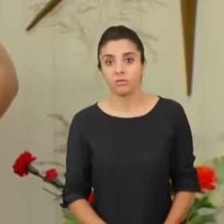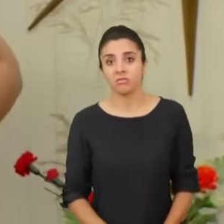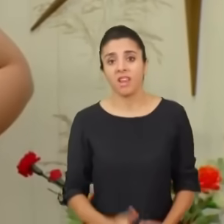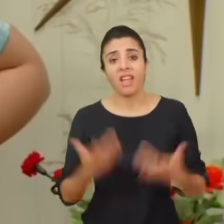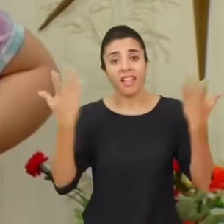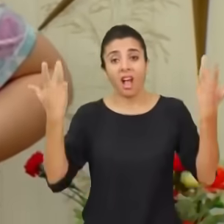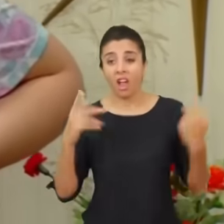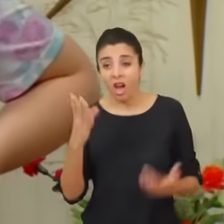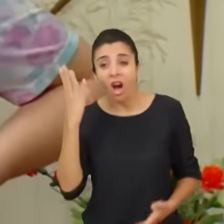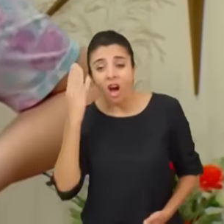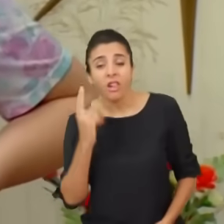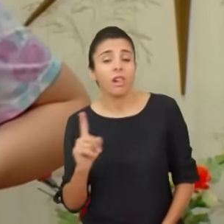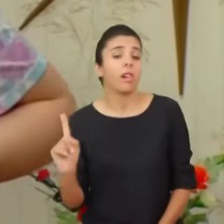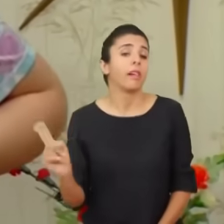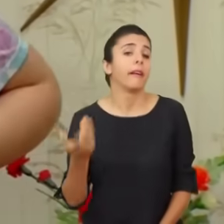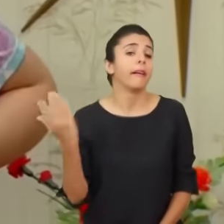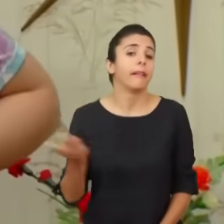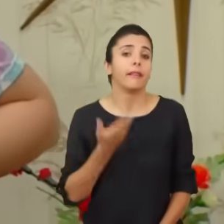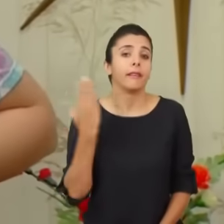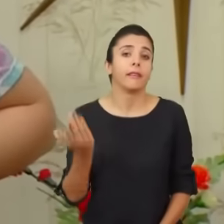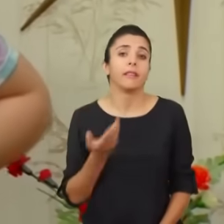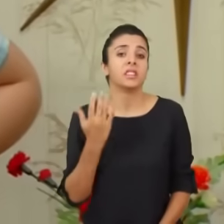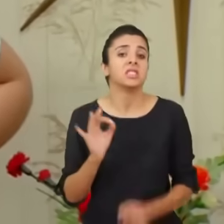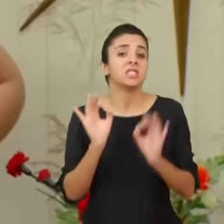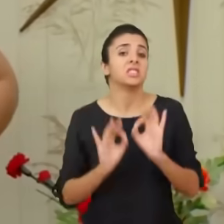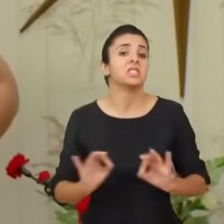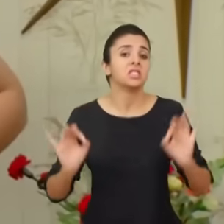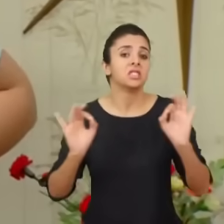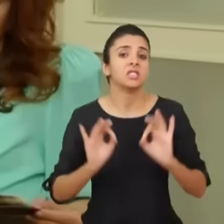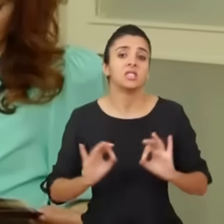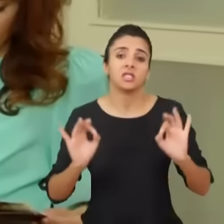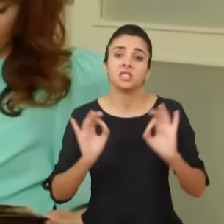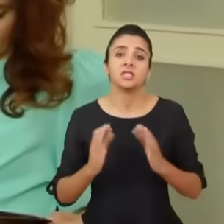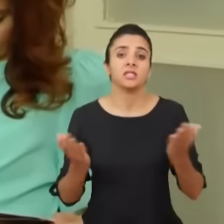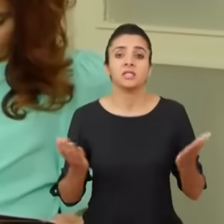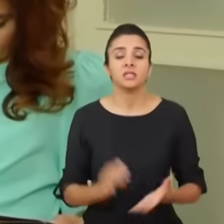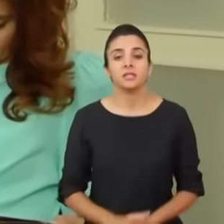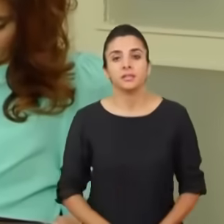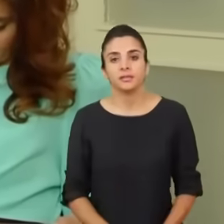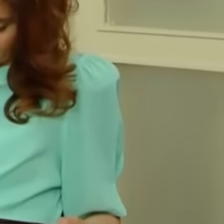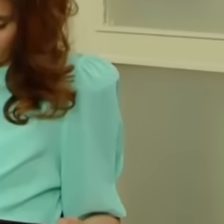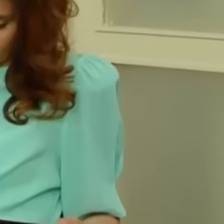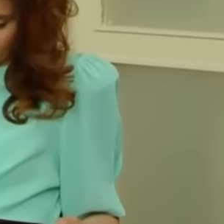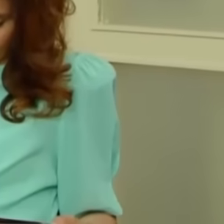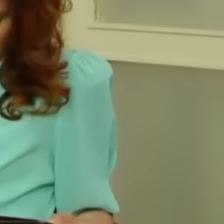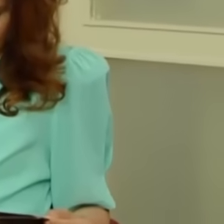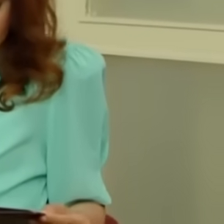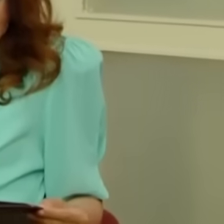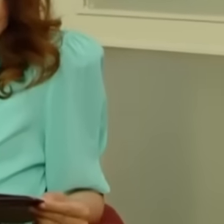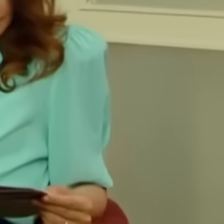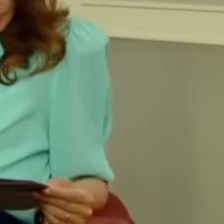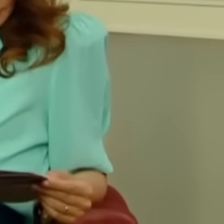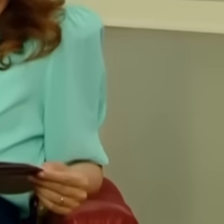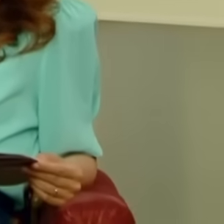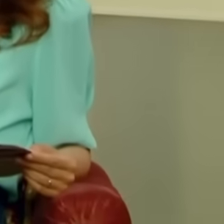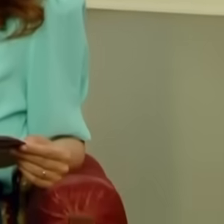Gelinim anlayacak da biz göreceğiz. Hiç inşallah bana değil. Günden umursamadan dergiyi karıştırıyor. İkiye